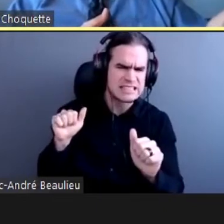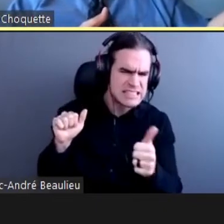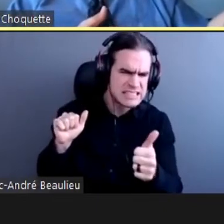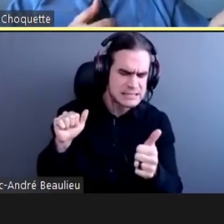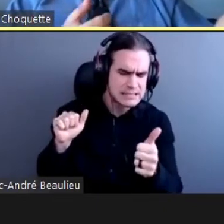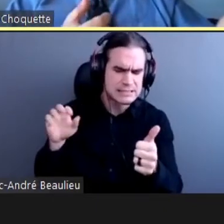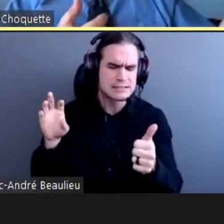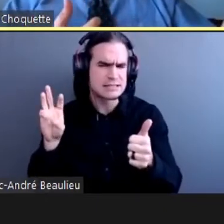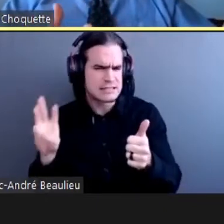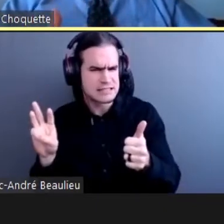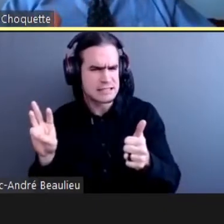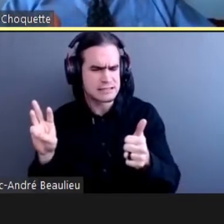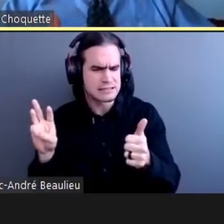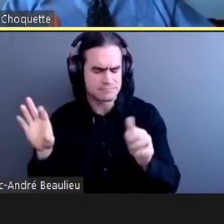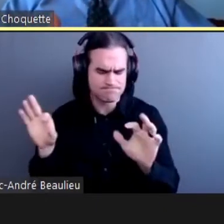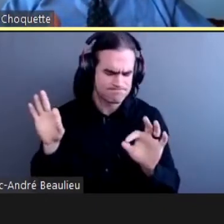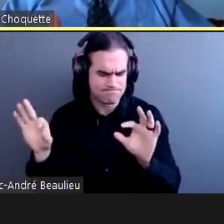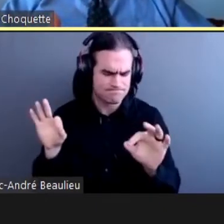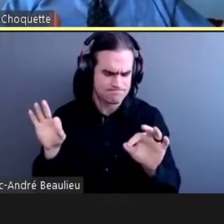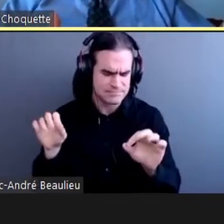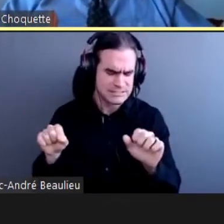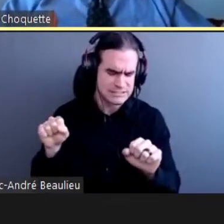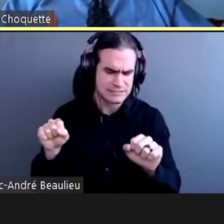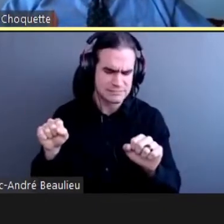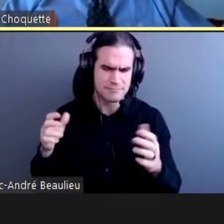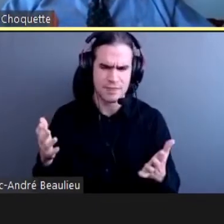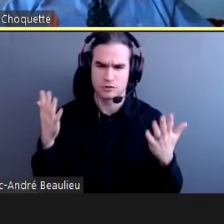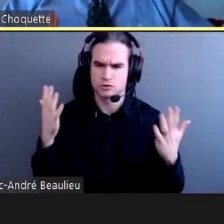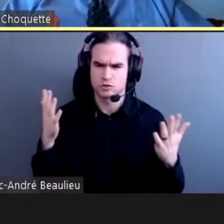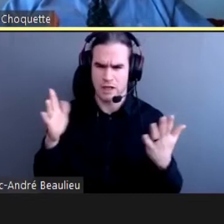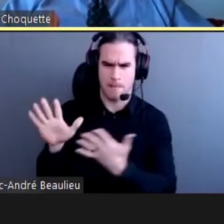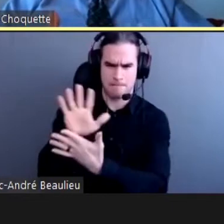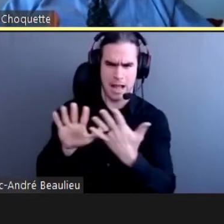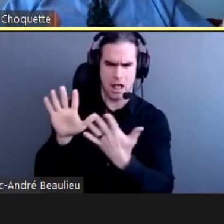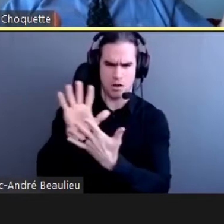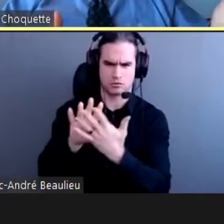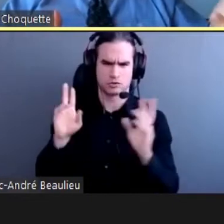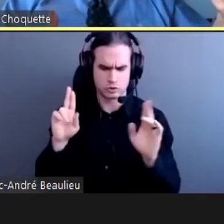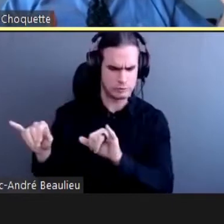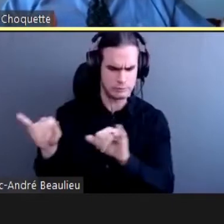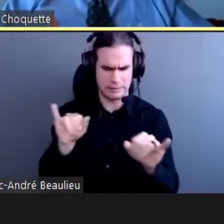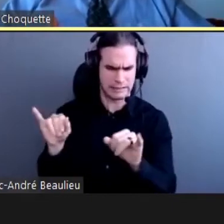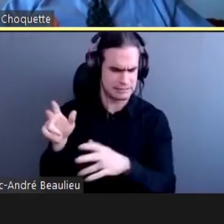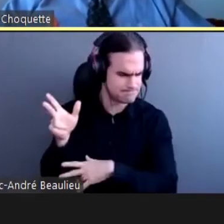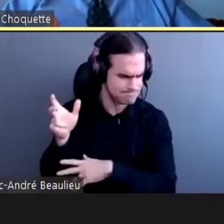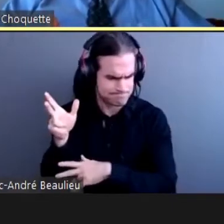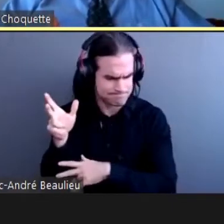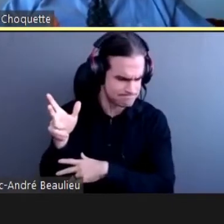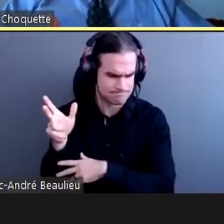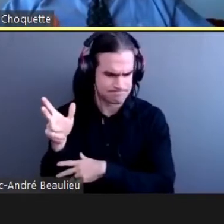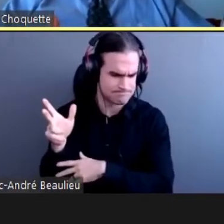6. Donc, la personne avec la surdité va mélanger les sons qui se ressemblent, puis ça va amener